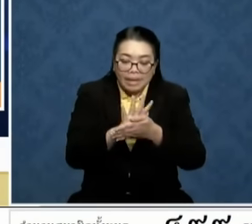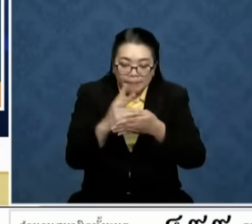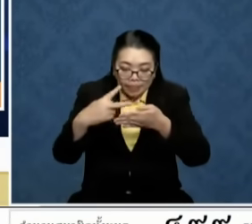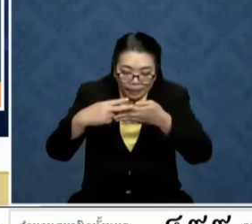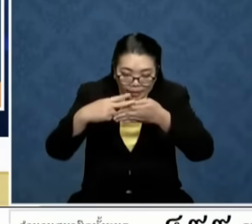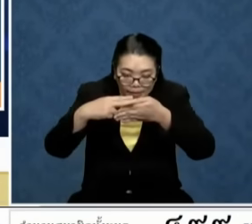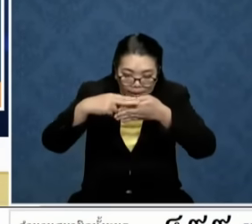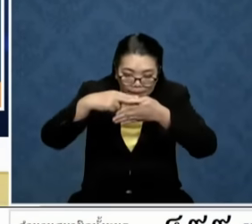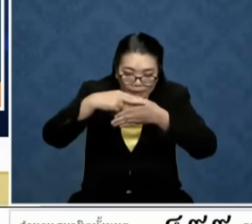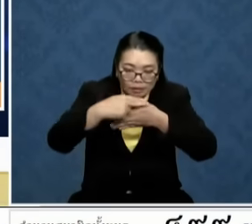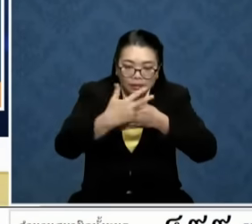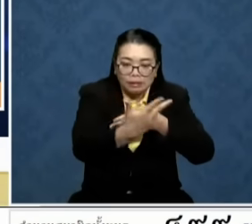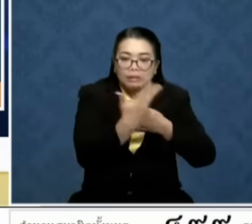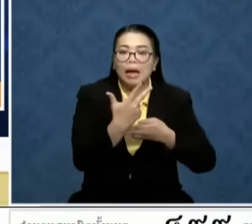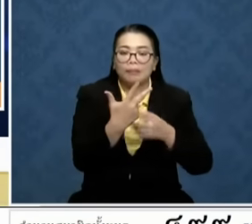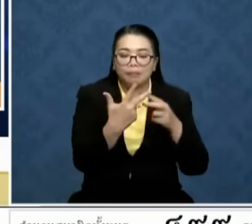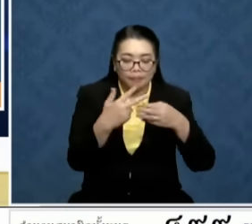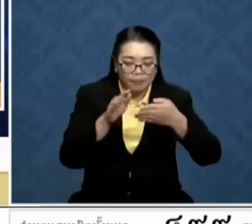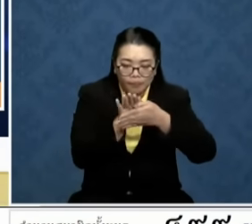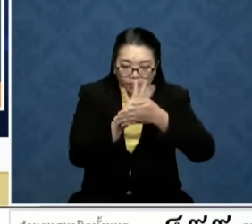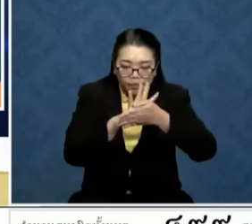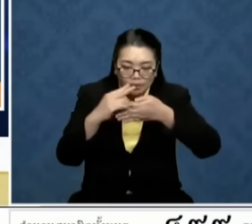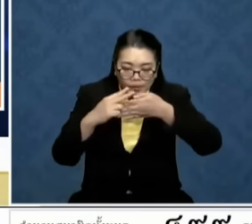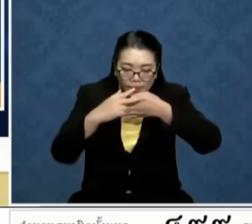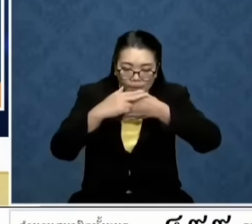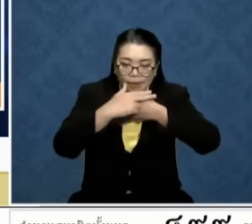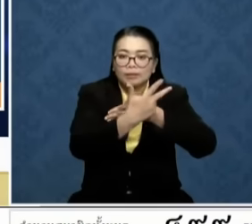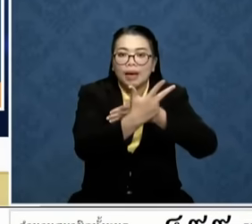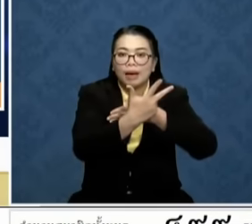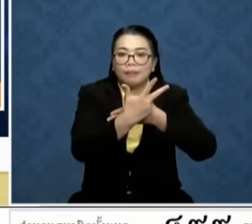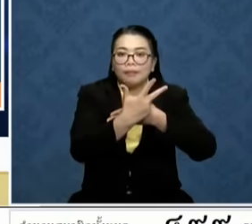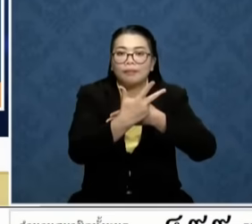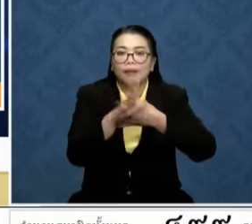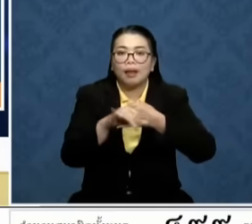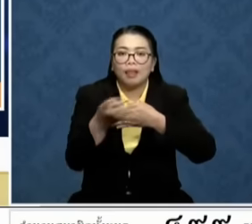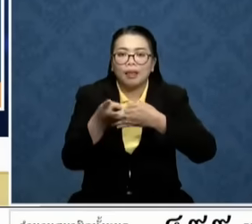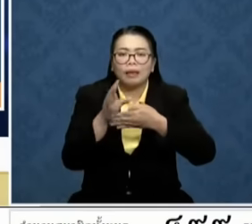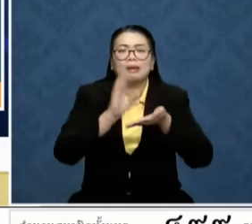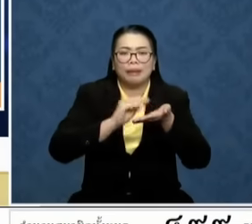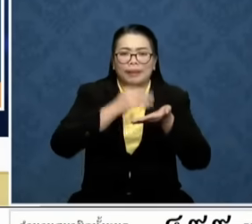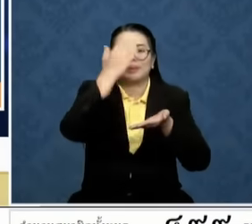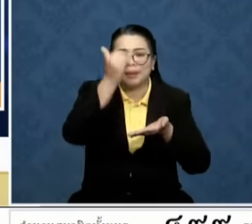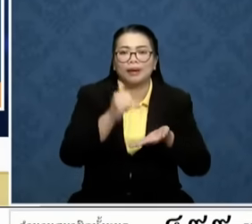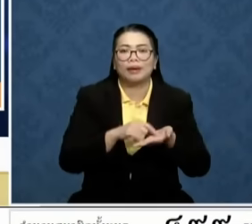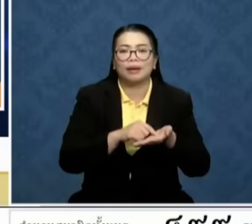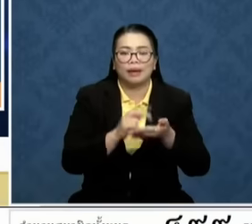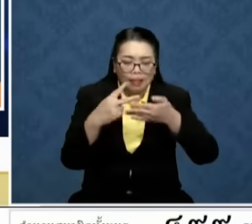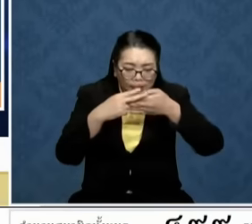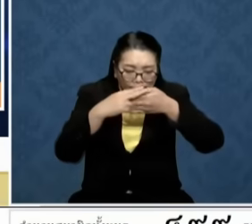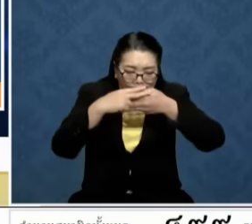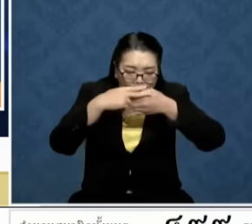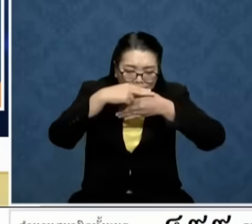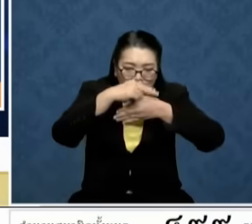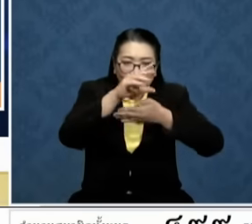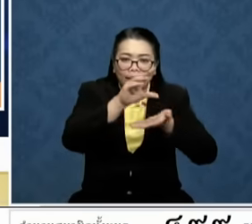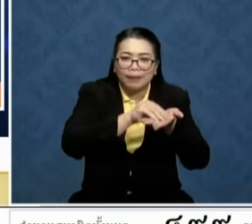3ตัวเก็บตัวอย่างครีบผมก็ไปสืบค้นต่อว่าเเก็บทำไมอ่ะปรากฏว่าไอ้คำๆ